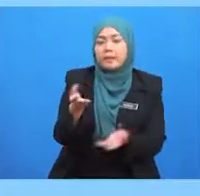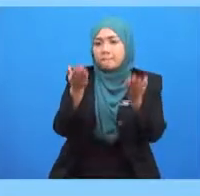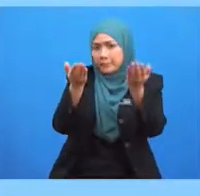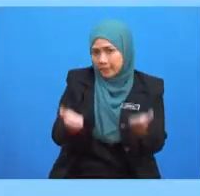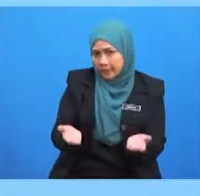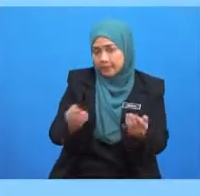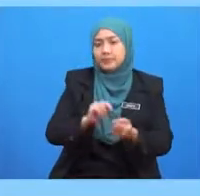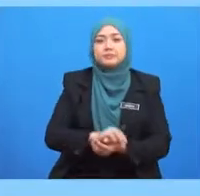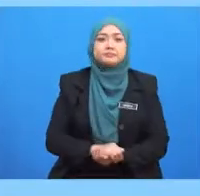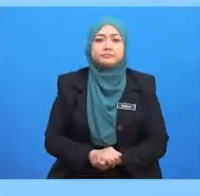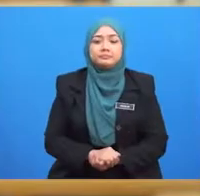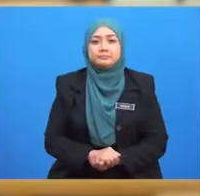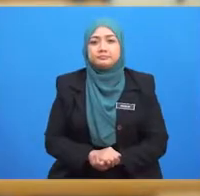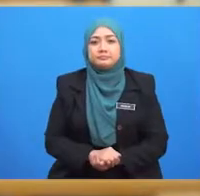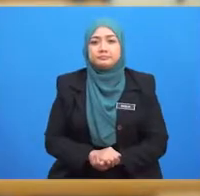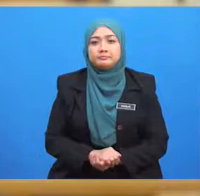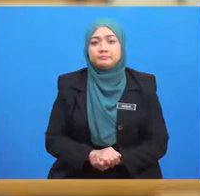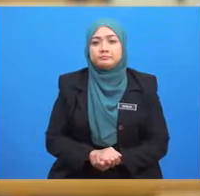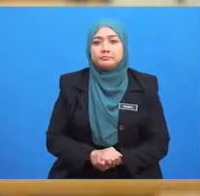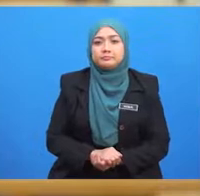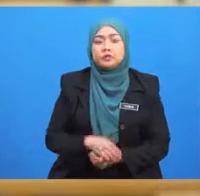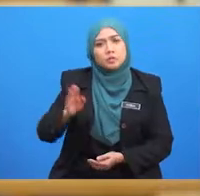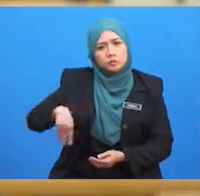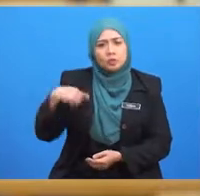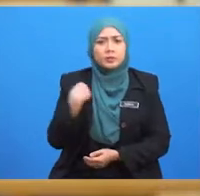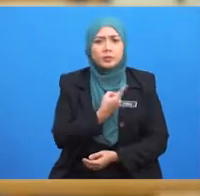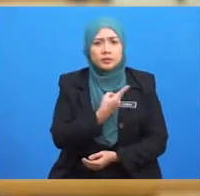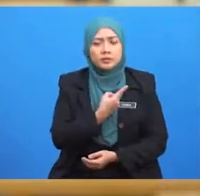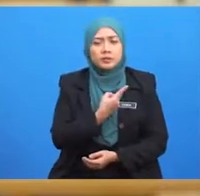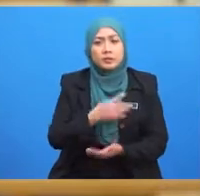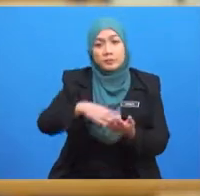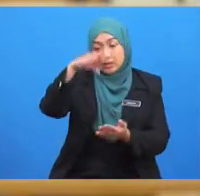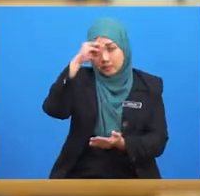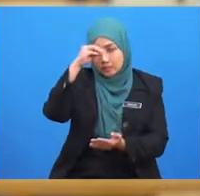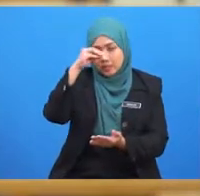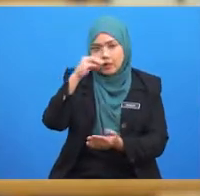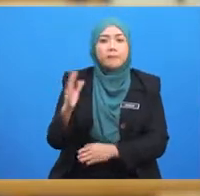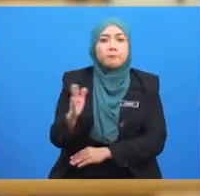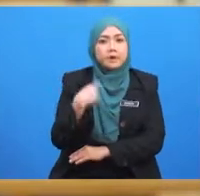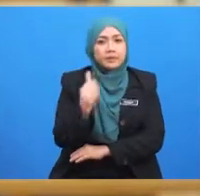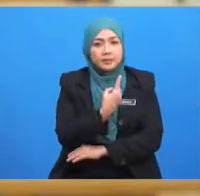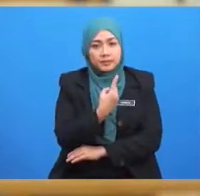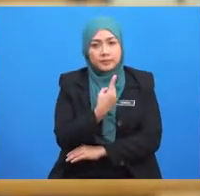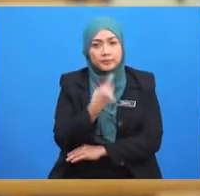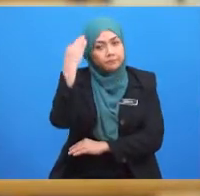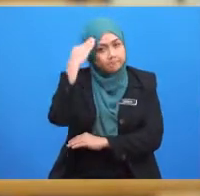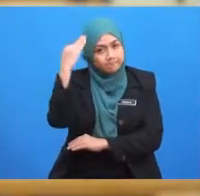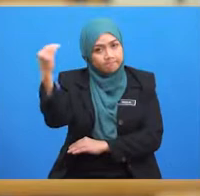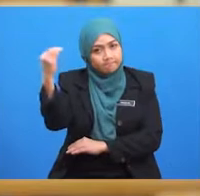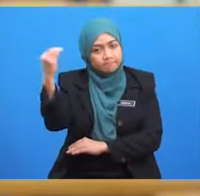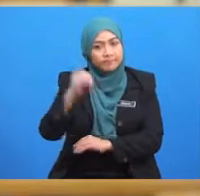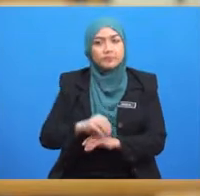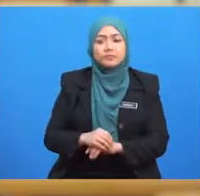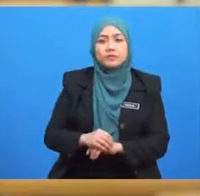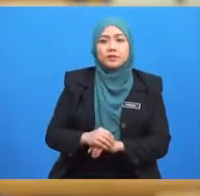sebelum kita meneruskan pembelajaran Hari ini marilah kita melihat tafsiran nomor indeks